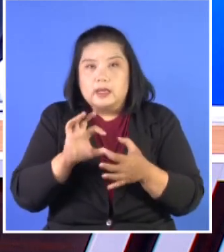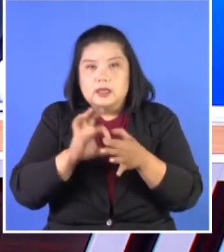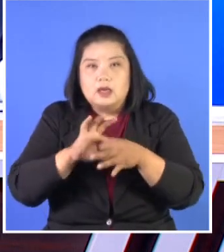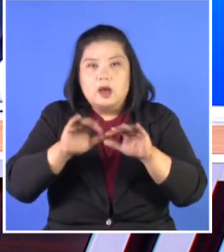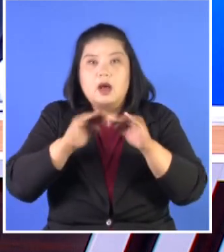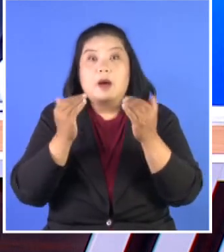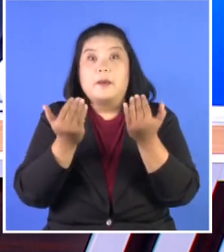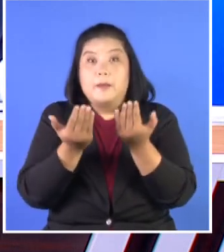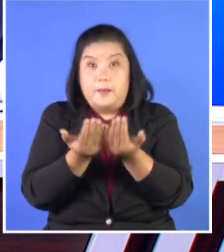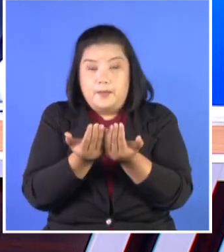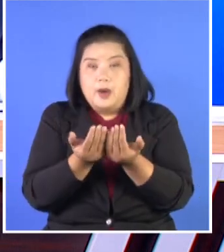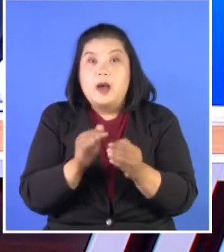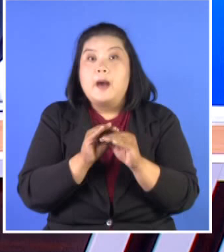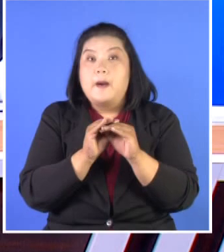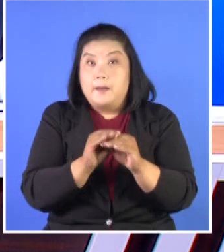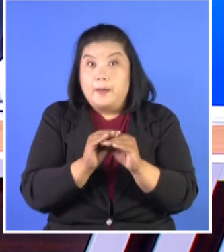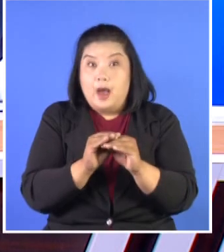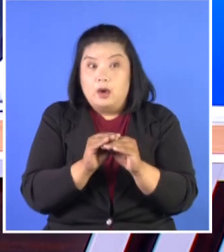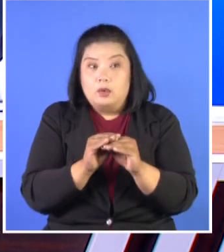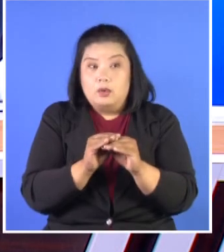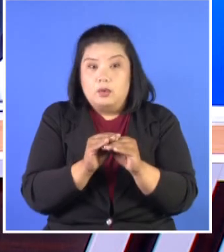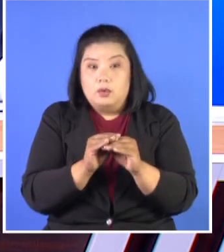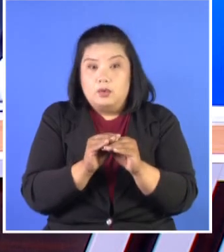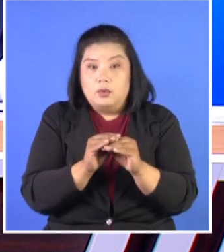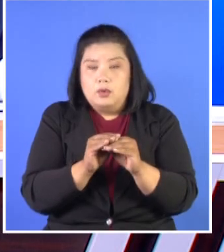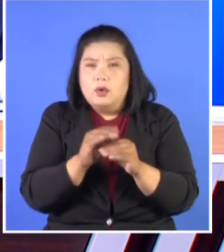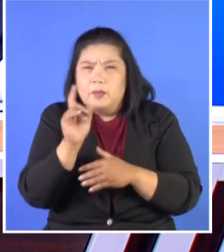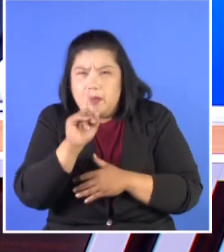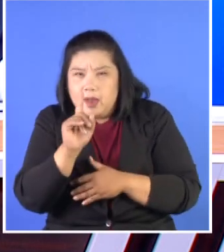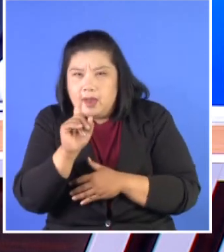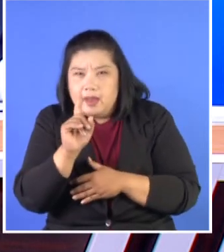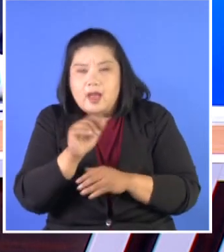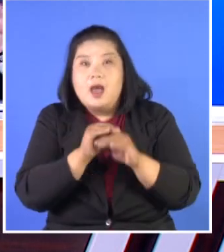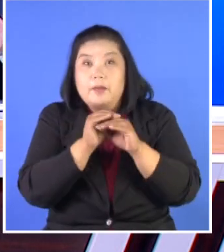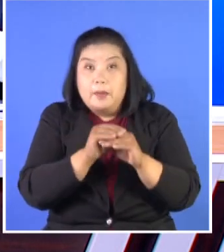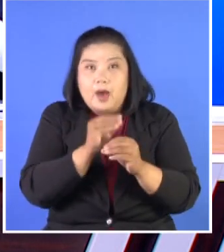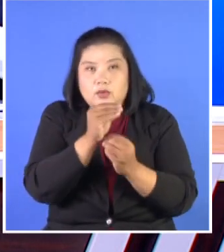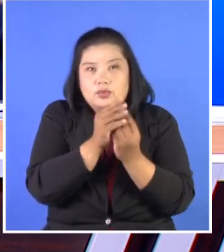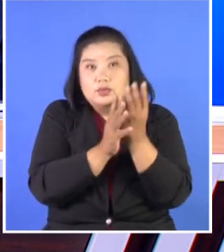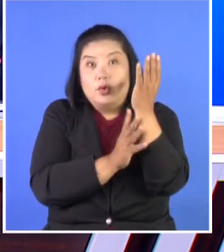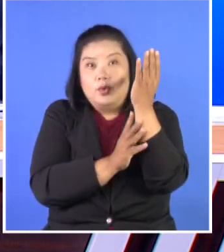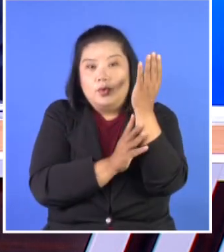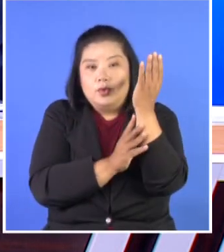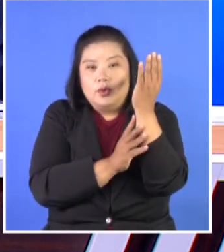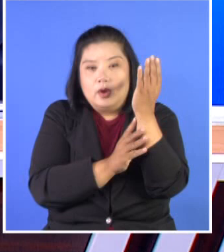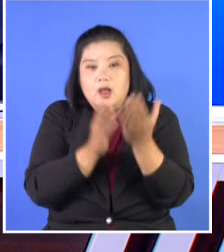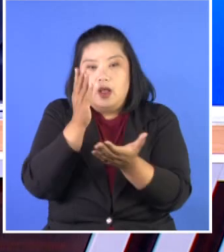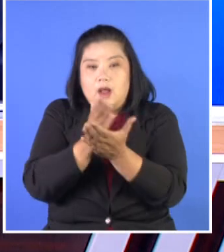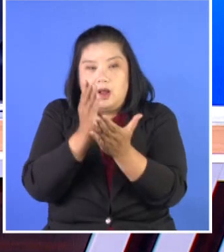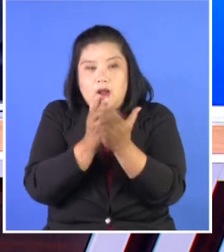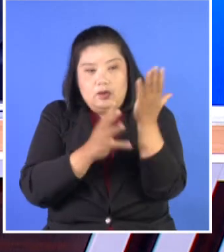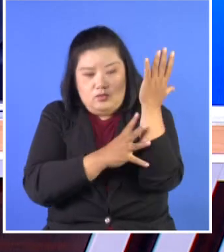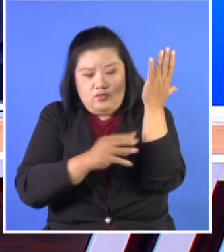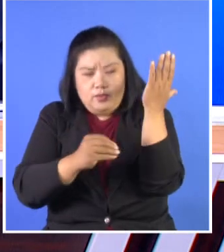ออกต้นเป็นมะละกอออกต้นลูกออกต้นหรือต้นออกลูก